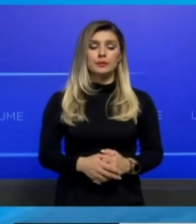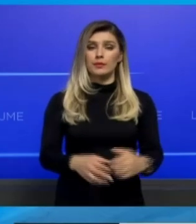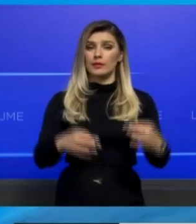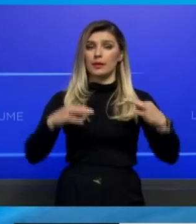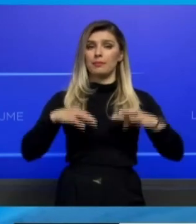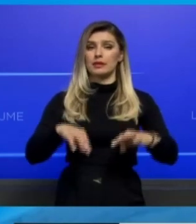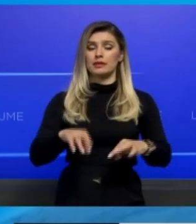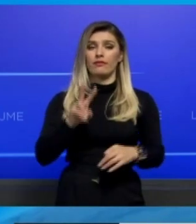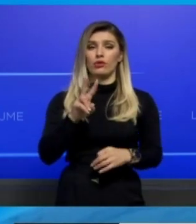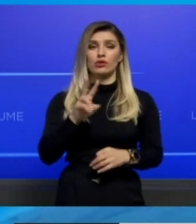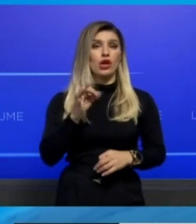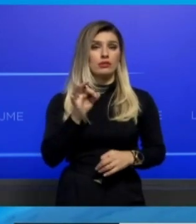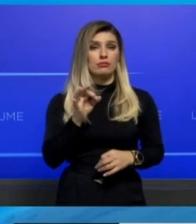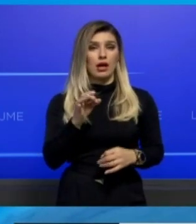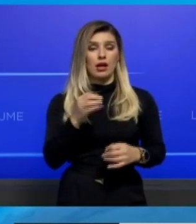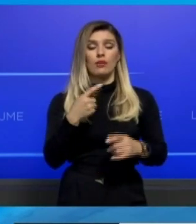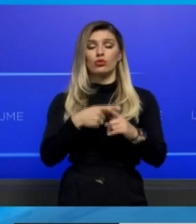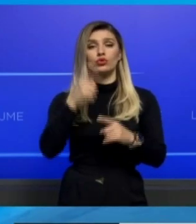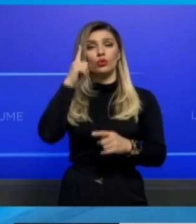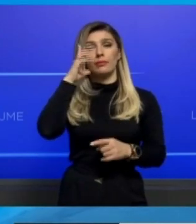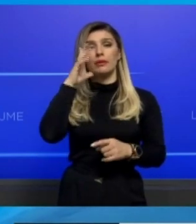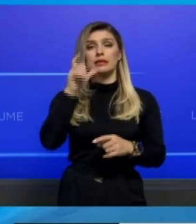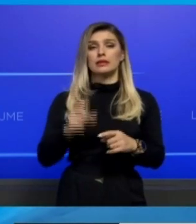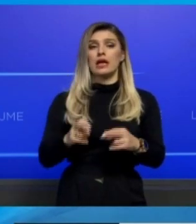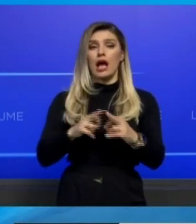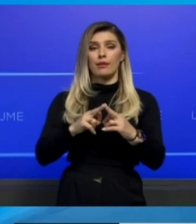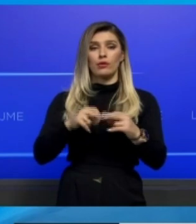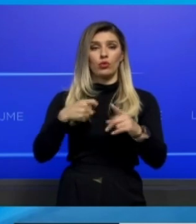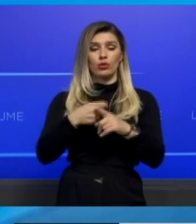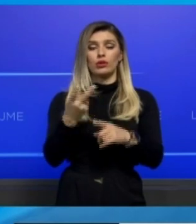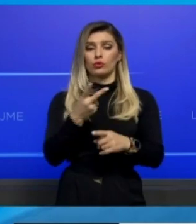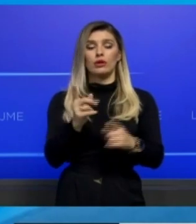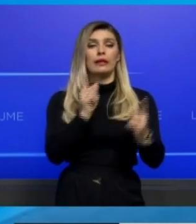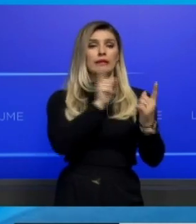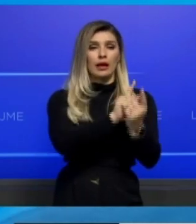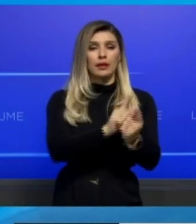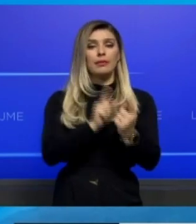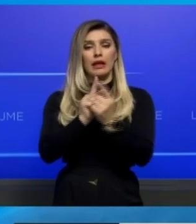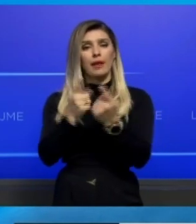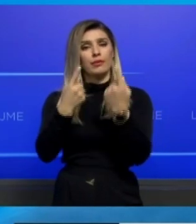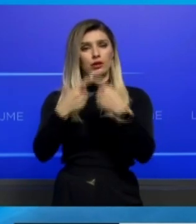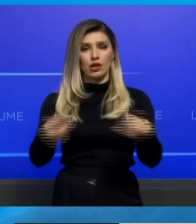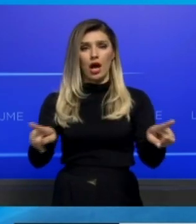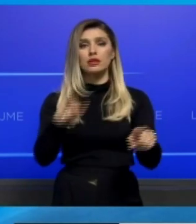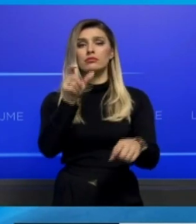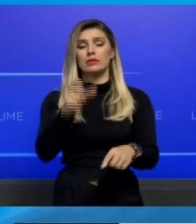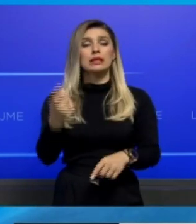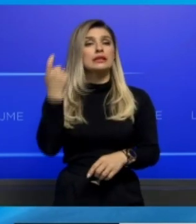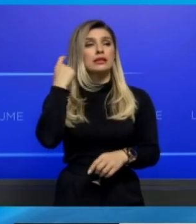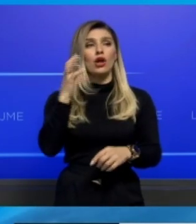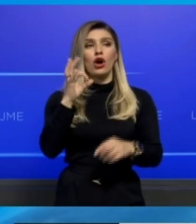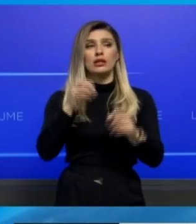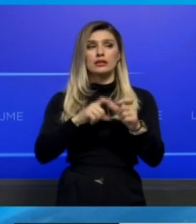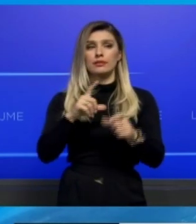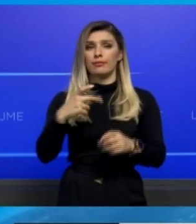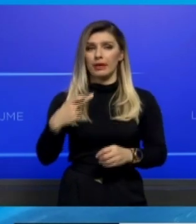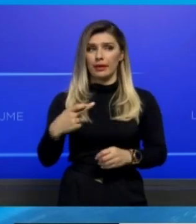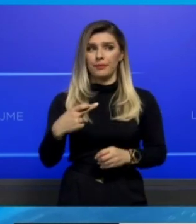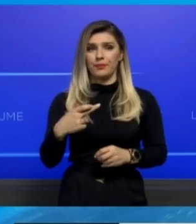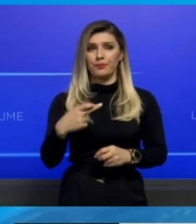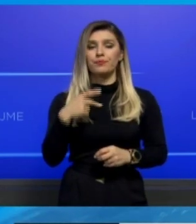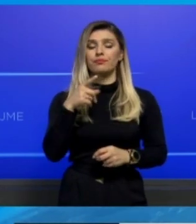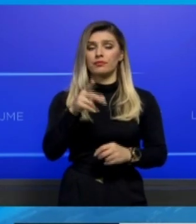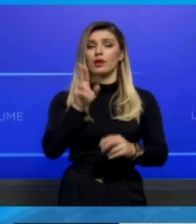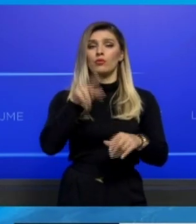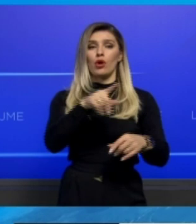Presidenti Avjosa Osmani dhe kryeministri Albin Kurti kanë pritur në takime të ndara sekretaren e përgjithshme të OSBE-s Helga Schmidt.